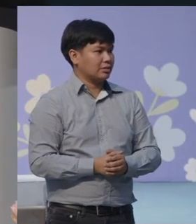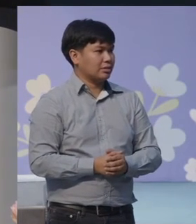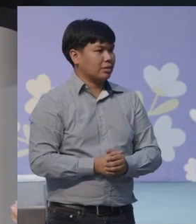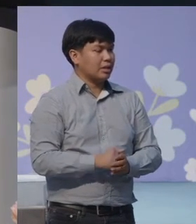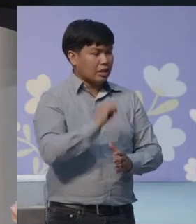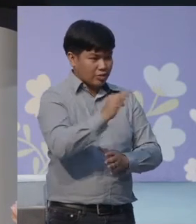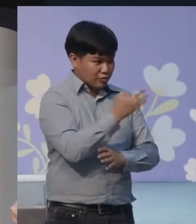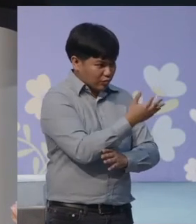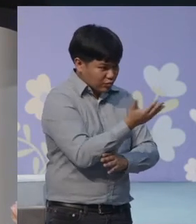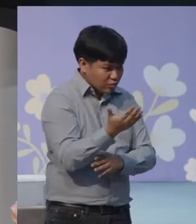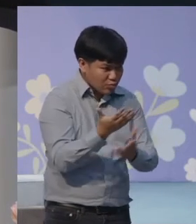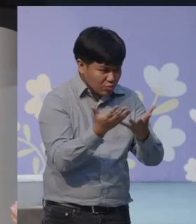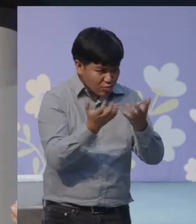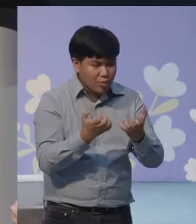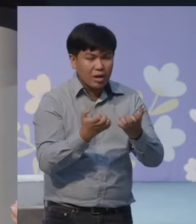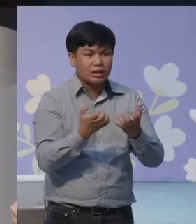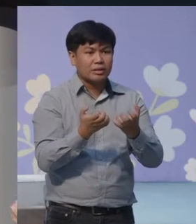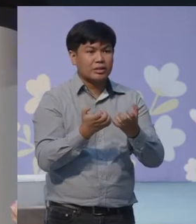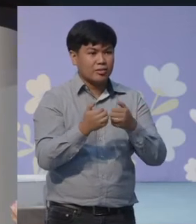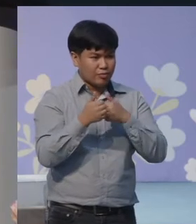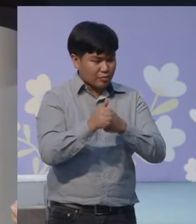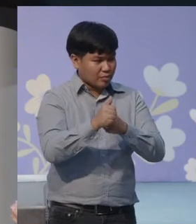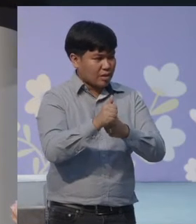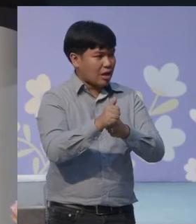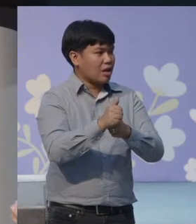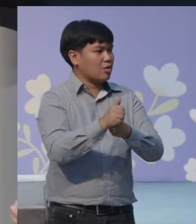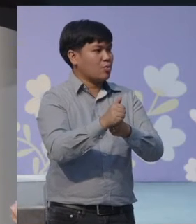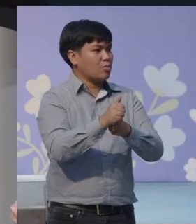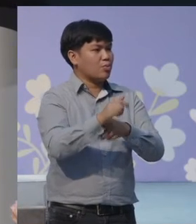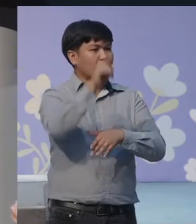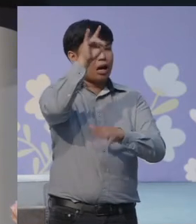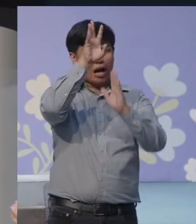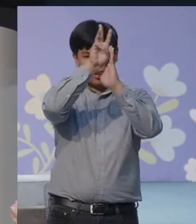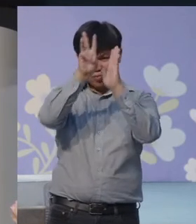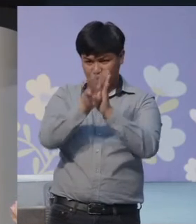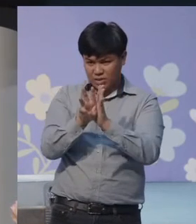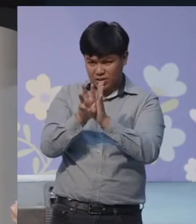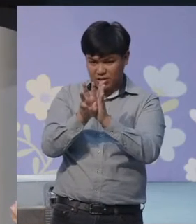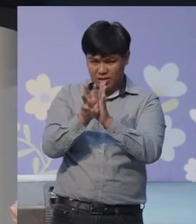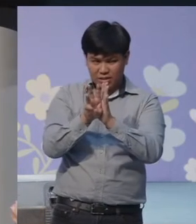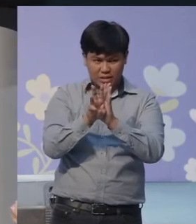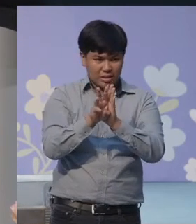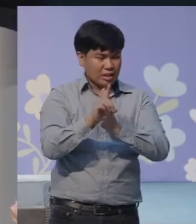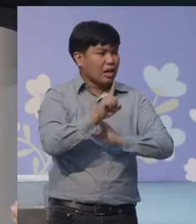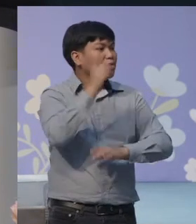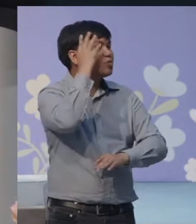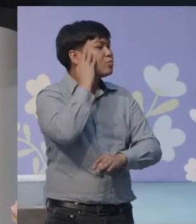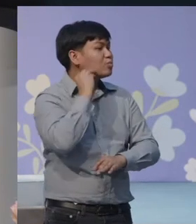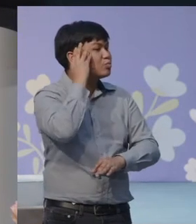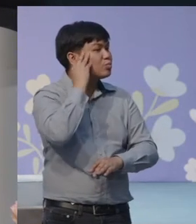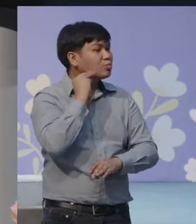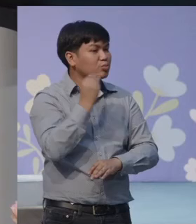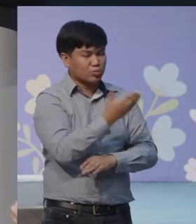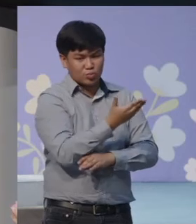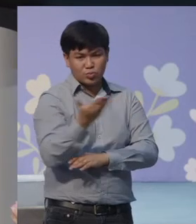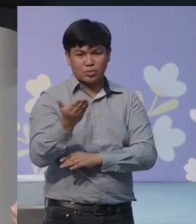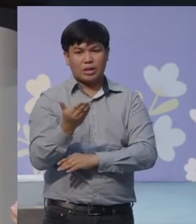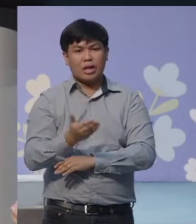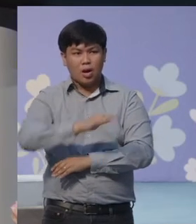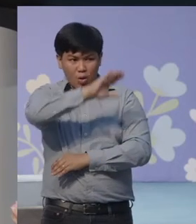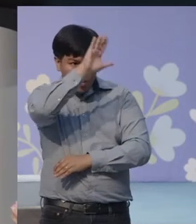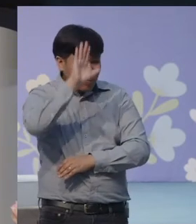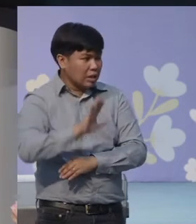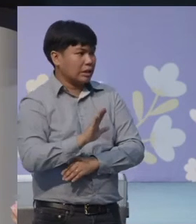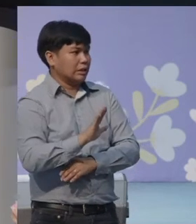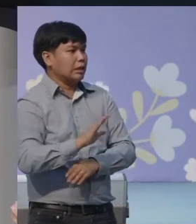Kung naaayon sa kanyang layunin ang inyong ninanasa, huwag